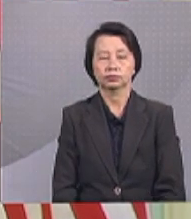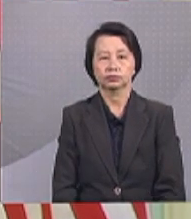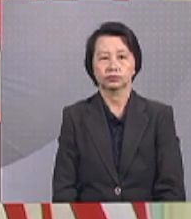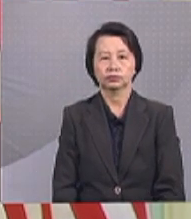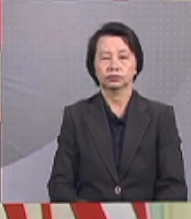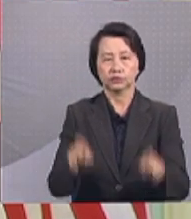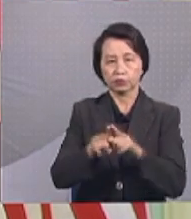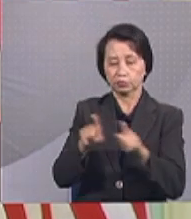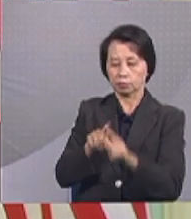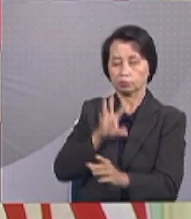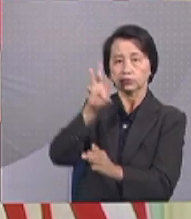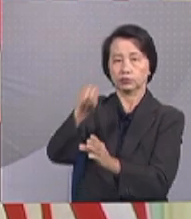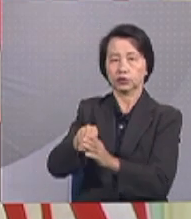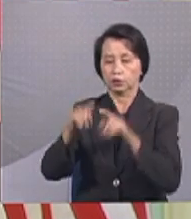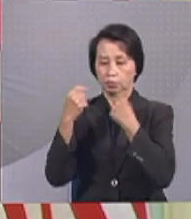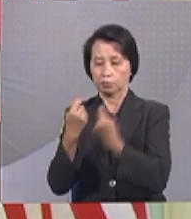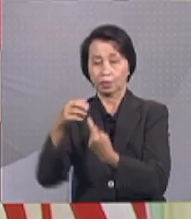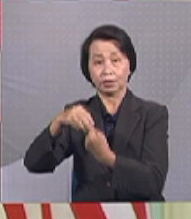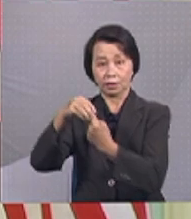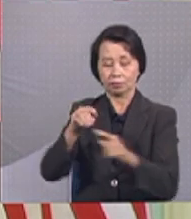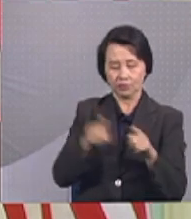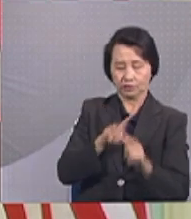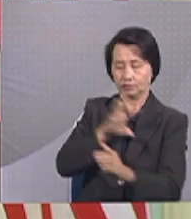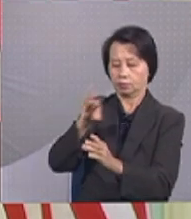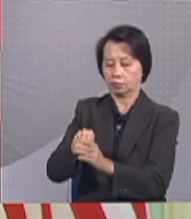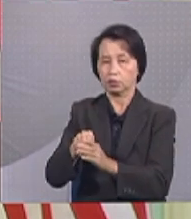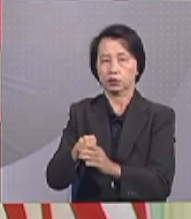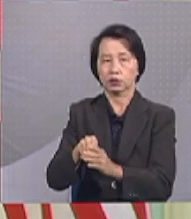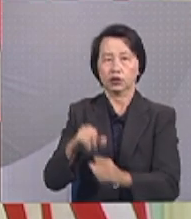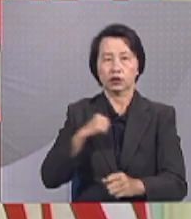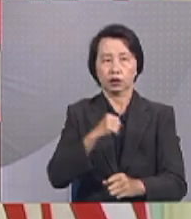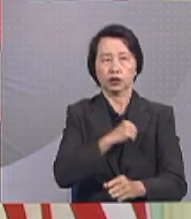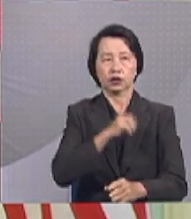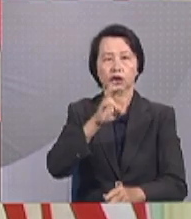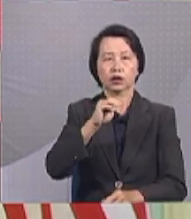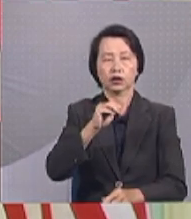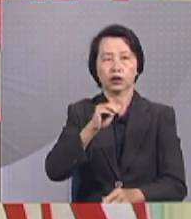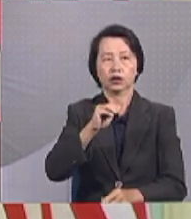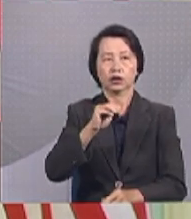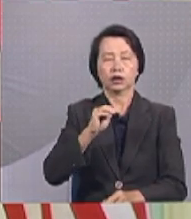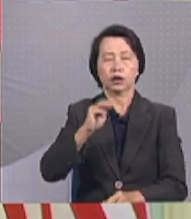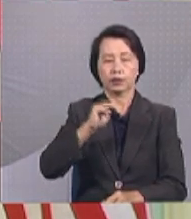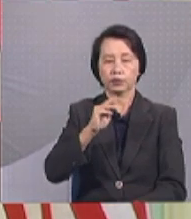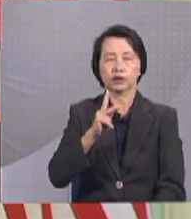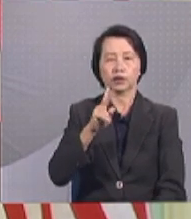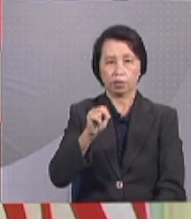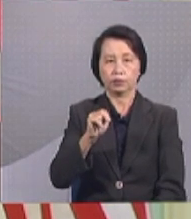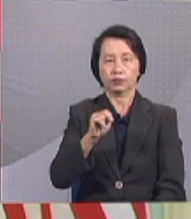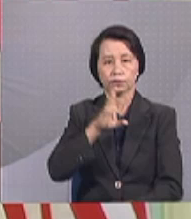Yang turut menyertai pemantauan semalam adalah anggota Majlis Keselamatan Negara.